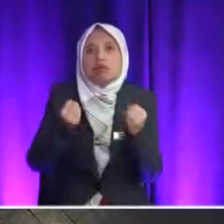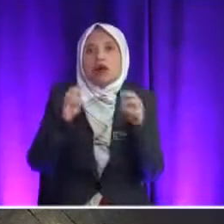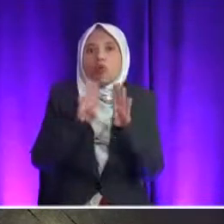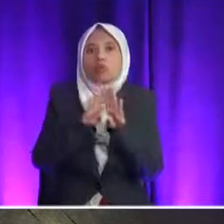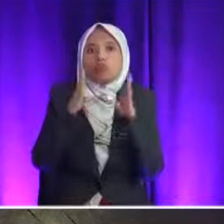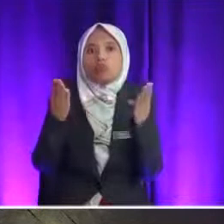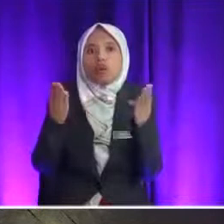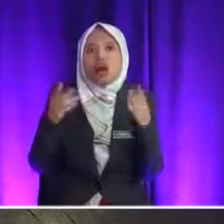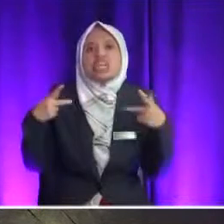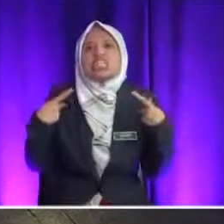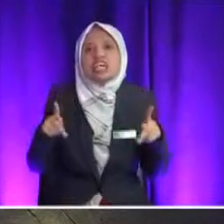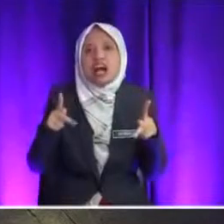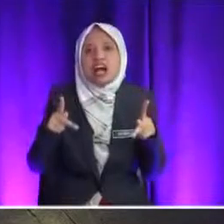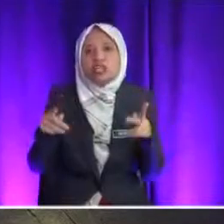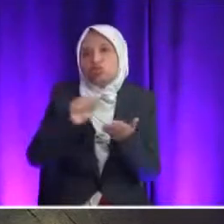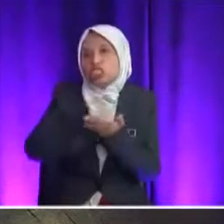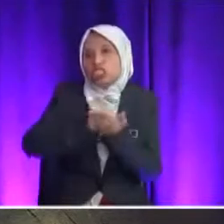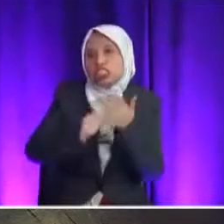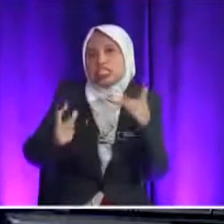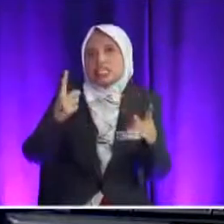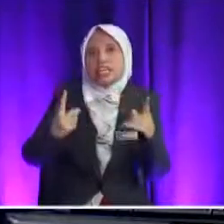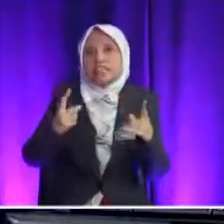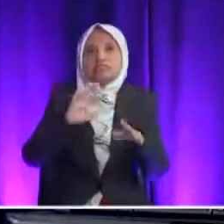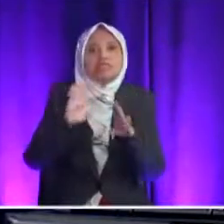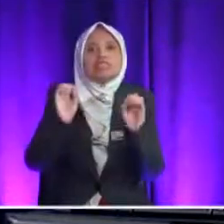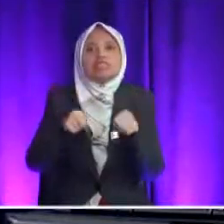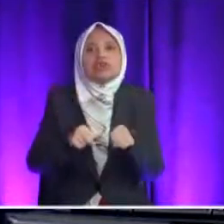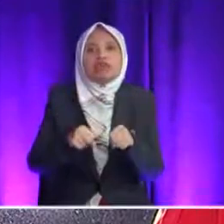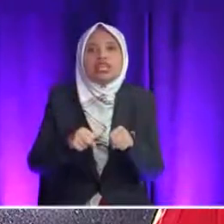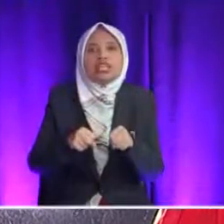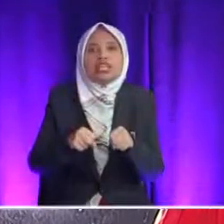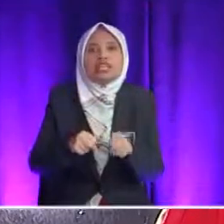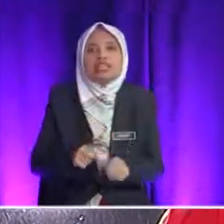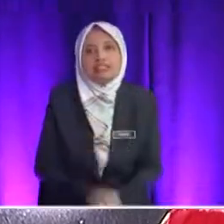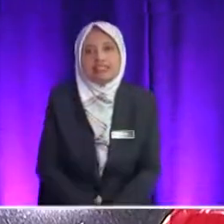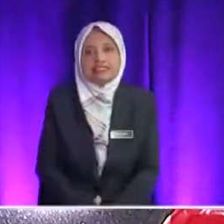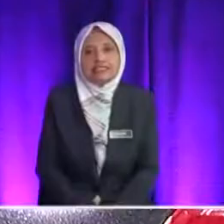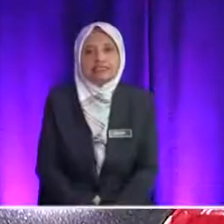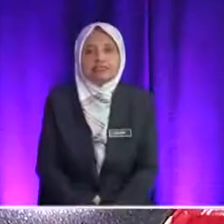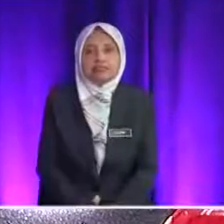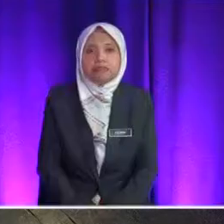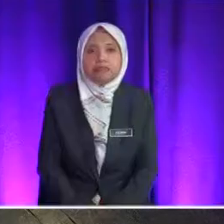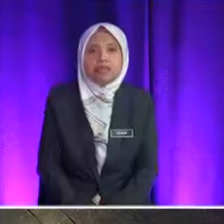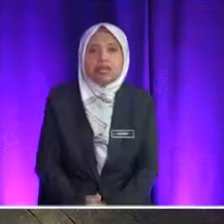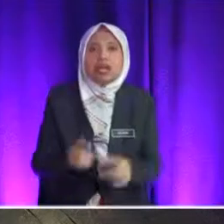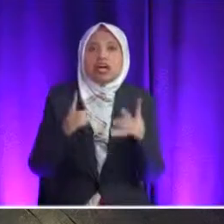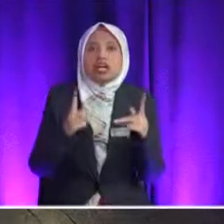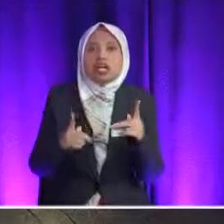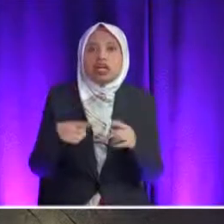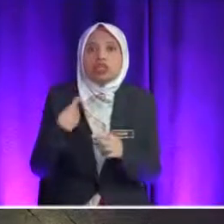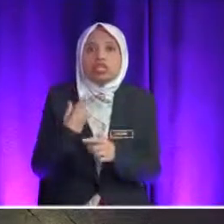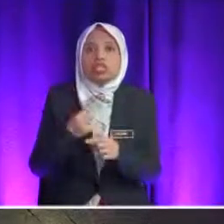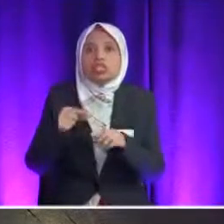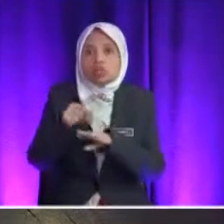buka apa pusat cerita Ah make Kamulah cahayanya Jadi kalau gitu gunung Sakit